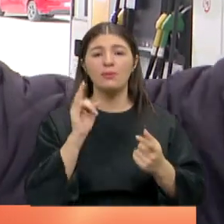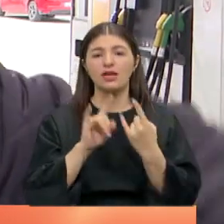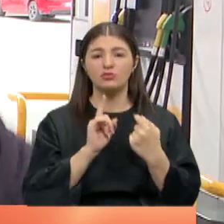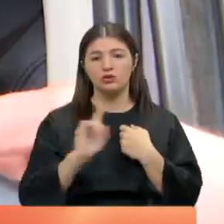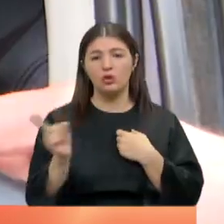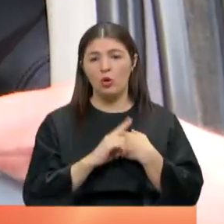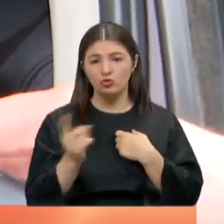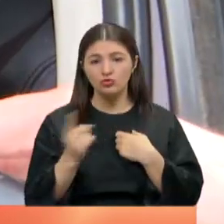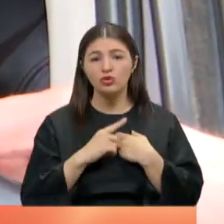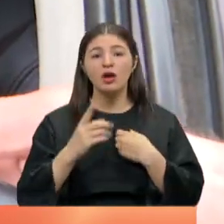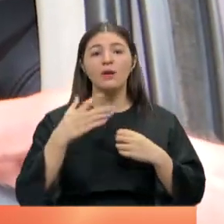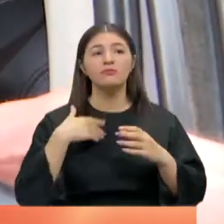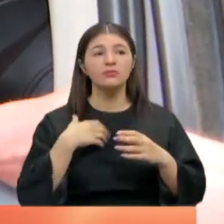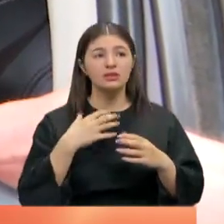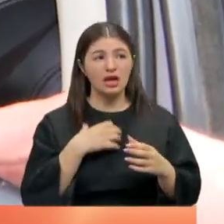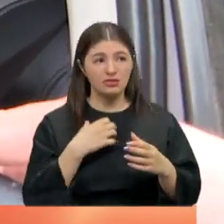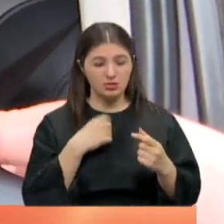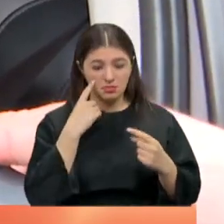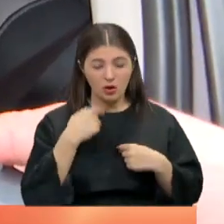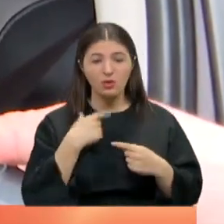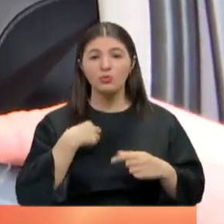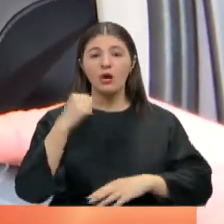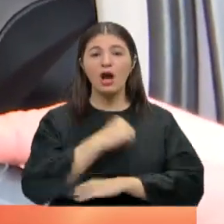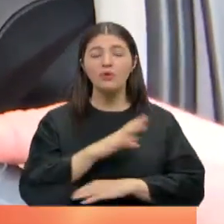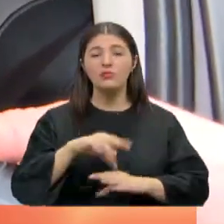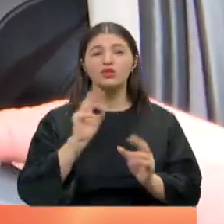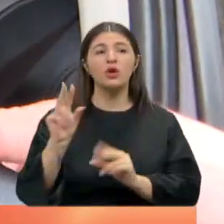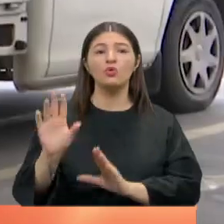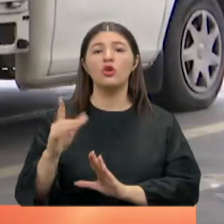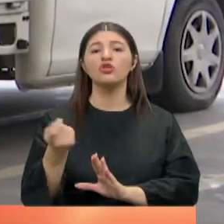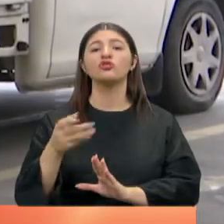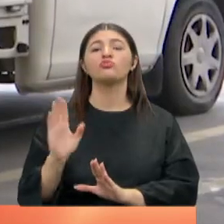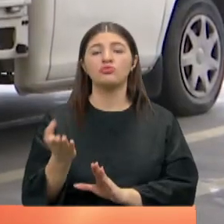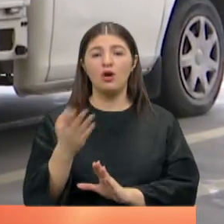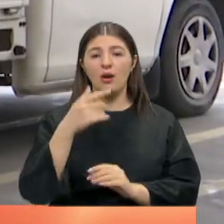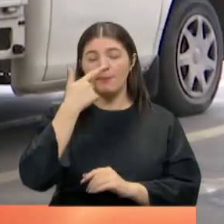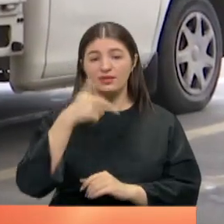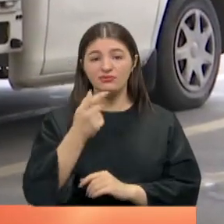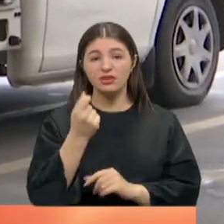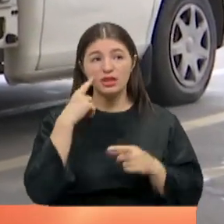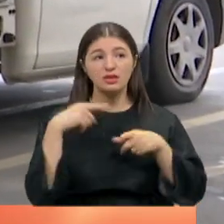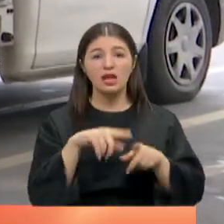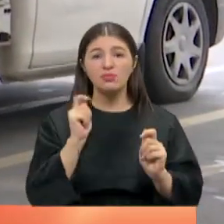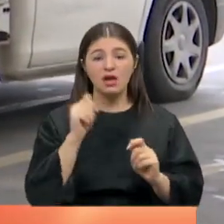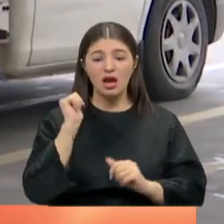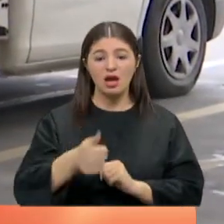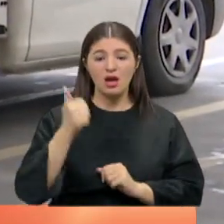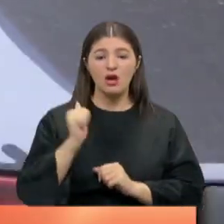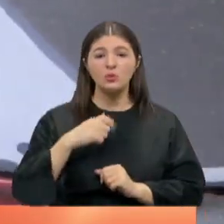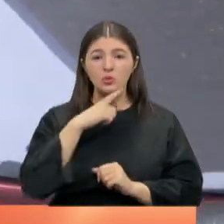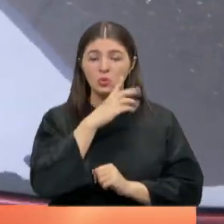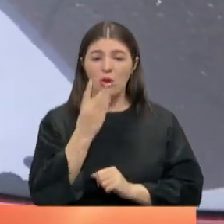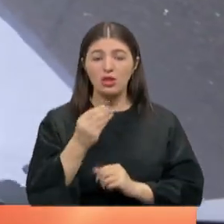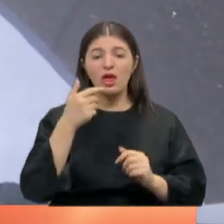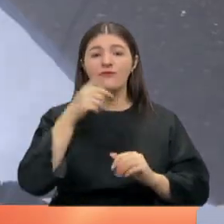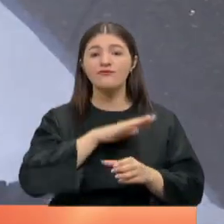metrobüsle gidip geliyoruz kendinize pazar gez bak kamyonlarını hepsini yapıp çalışmıyor uzak o fiyatlarını takip etmek her geçen gün